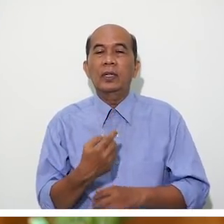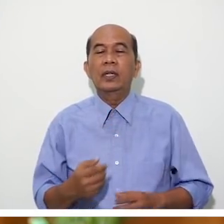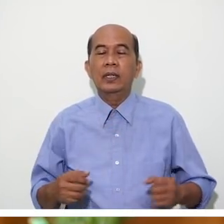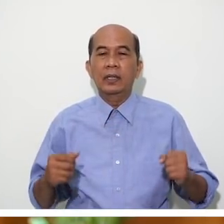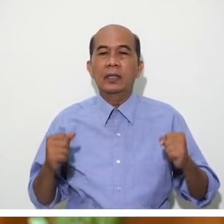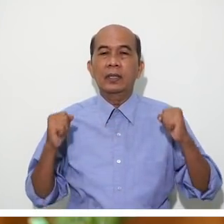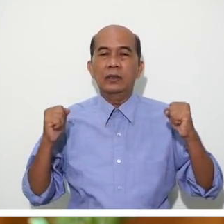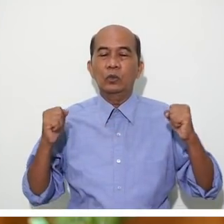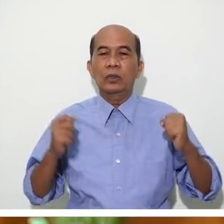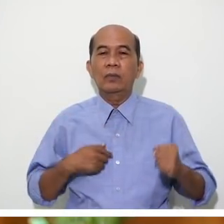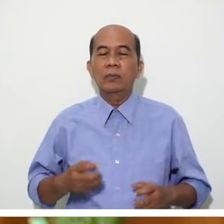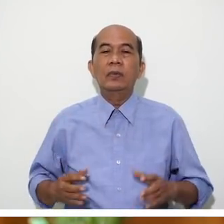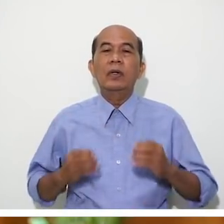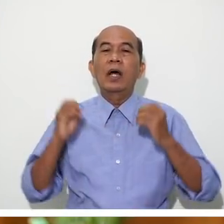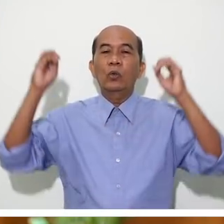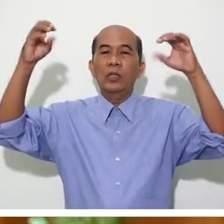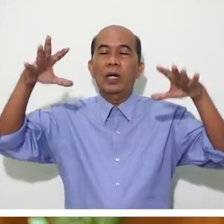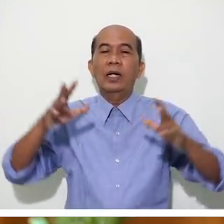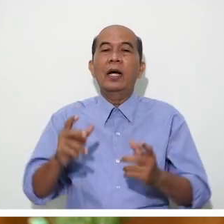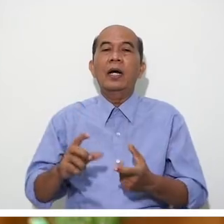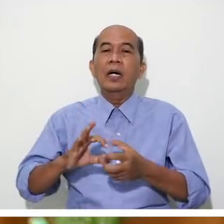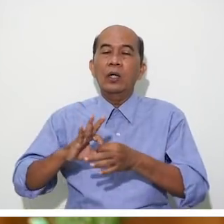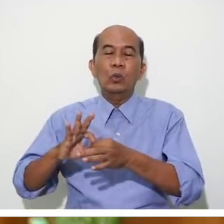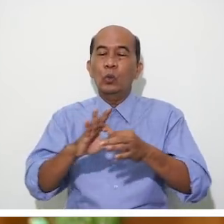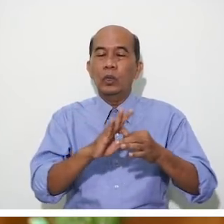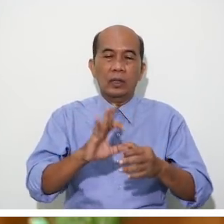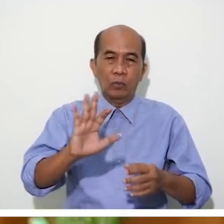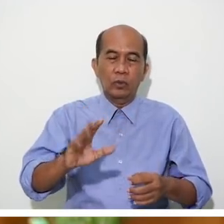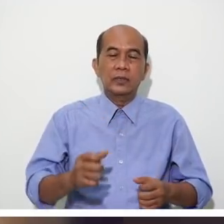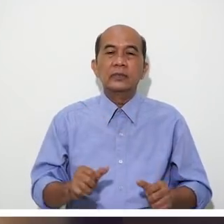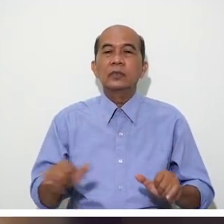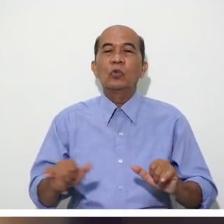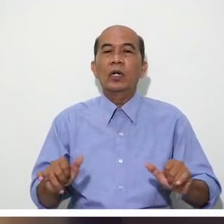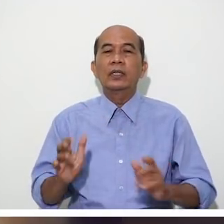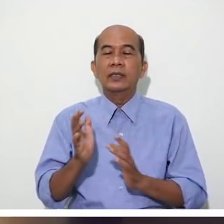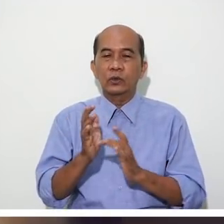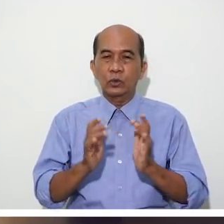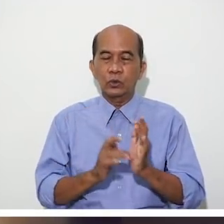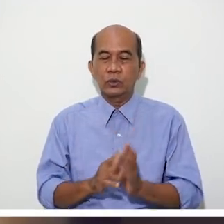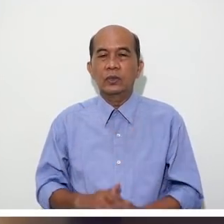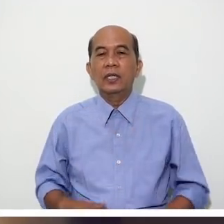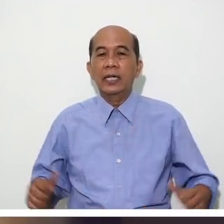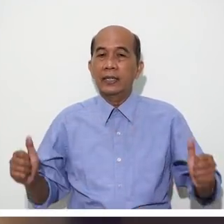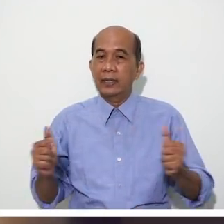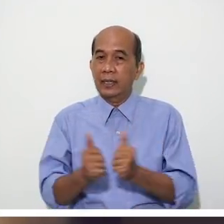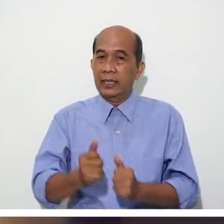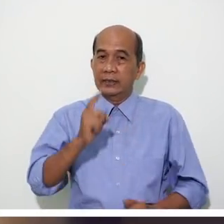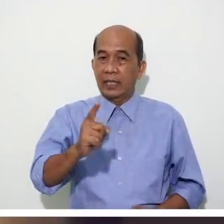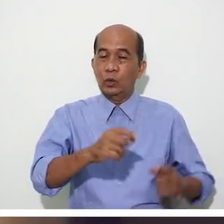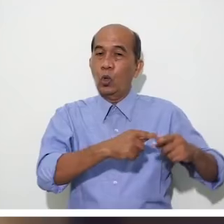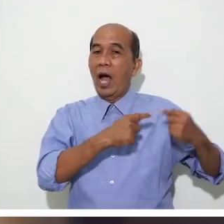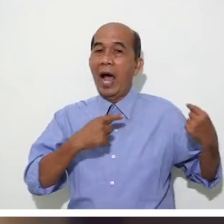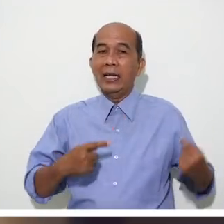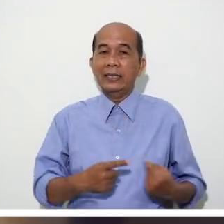mengaruniakan kerukunan kepada kamu sesuai dengan kehendak Kristus Yesus. Sehingga dengan satu hati dan